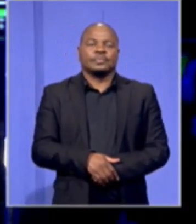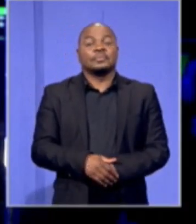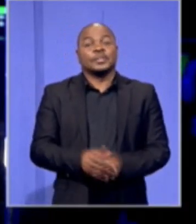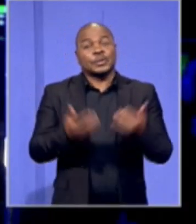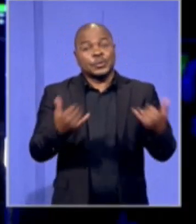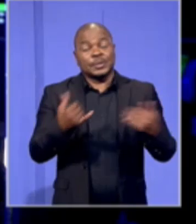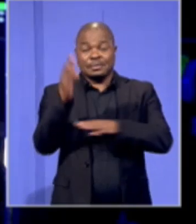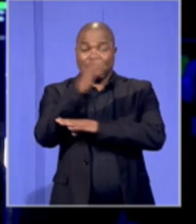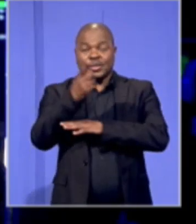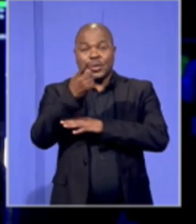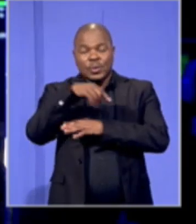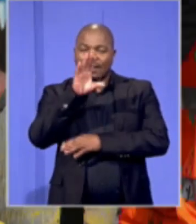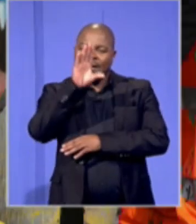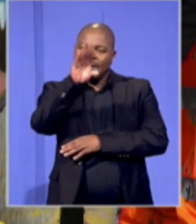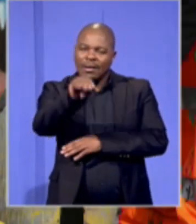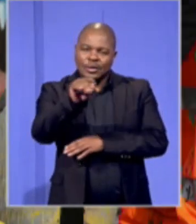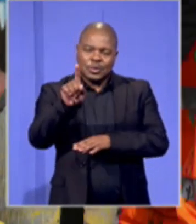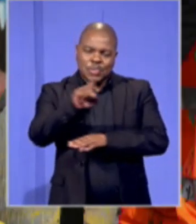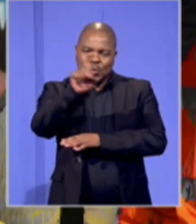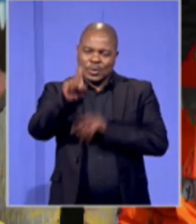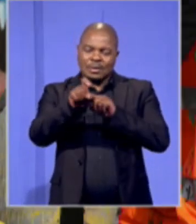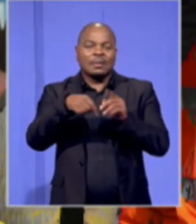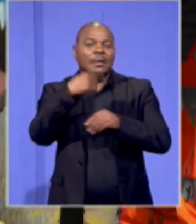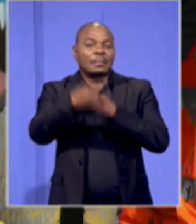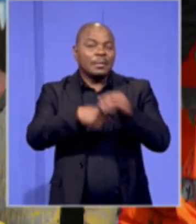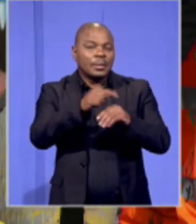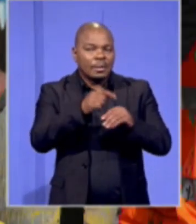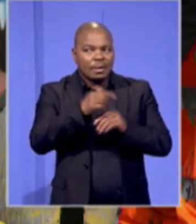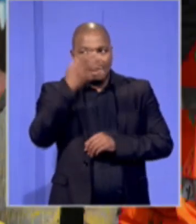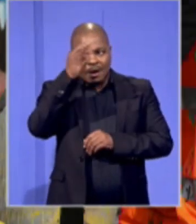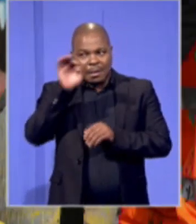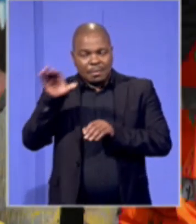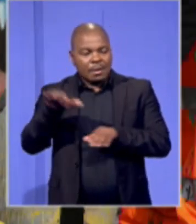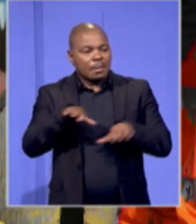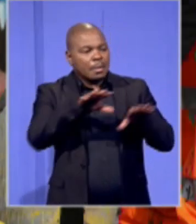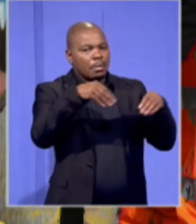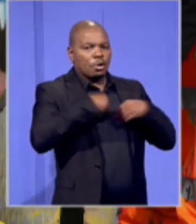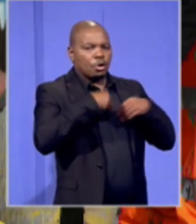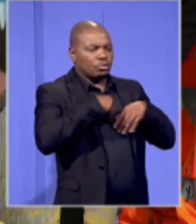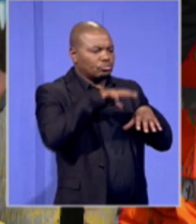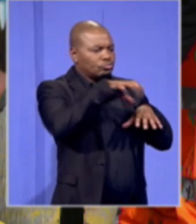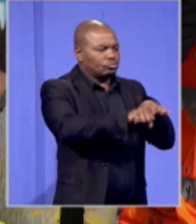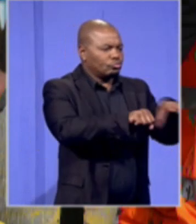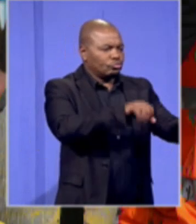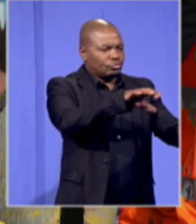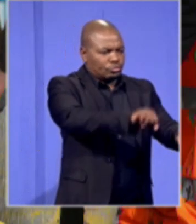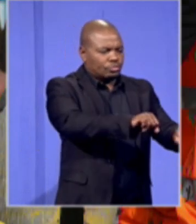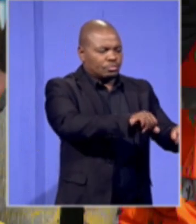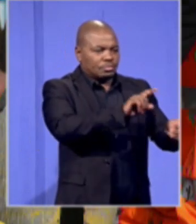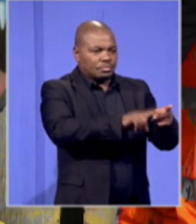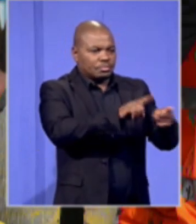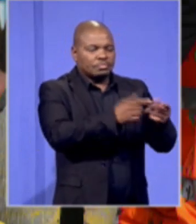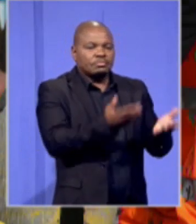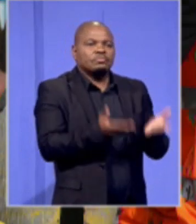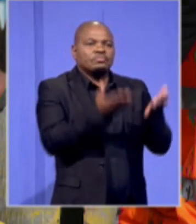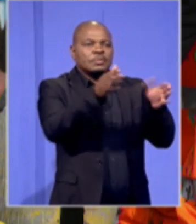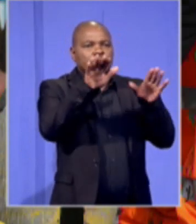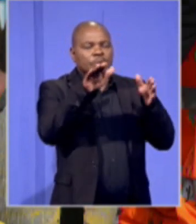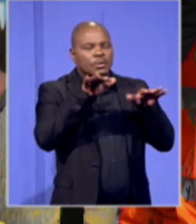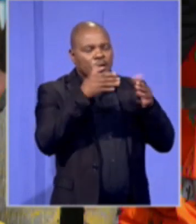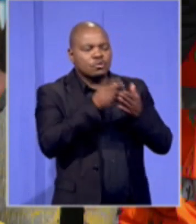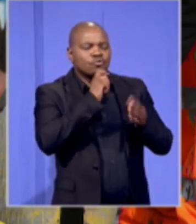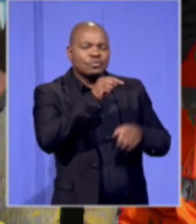Moipejana re kopile maikutlo a hao mabapi le molao o dumelang mmuso ho amoha beng ba thepa ba se molaong thepa hore o e sebedise molemong wa